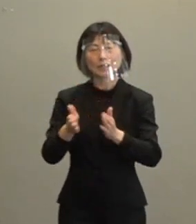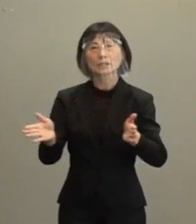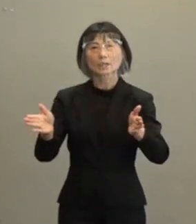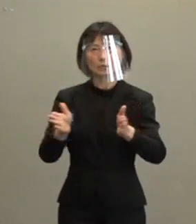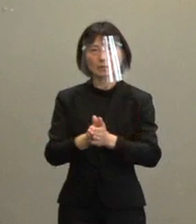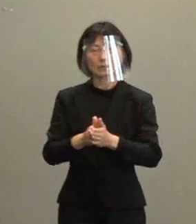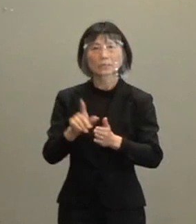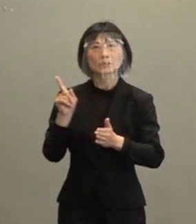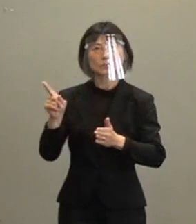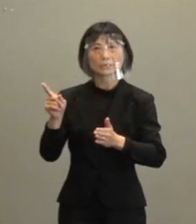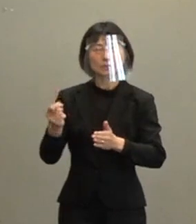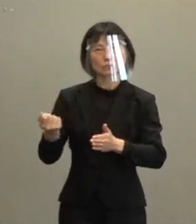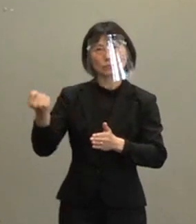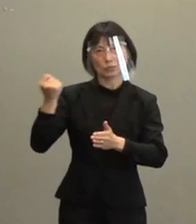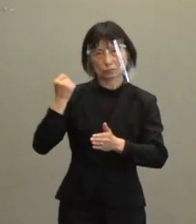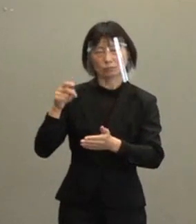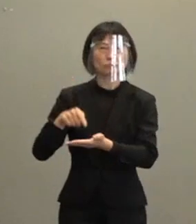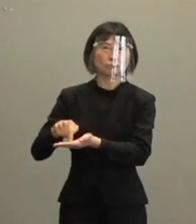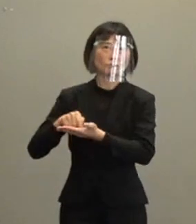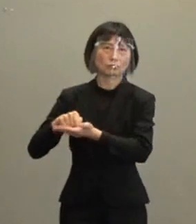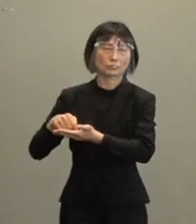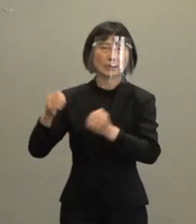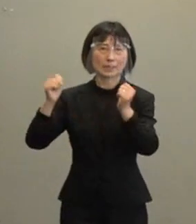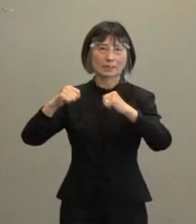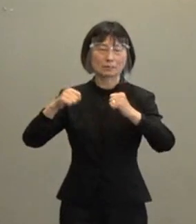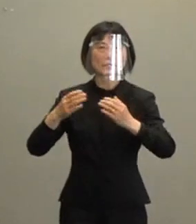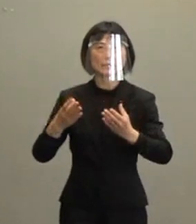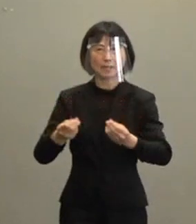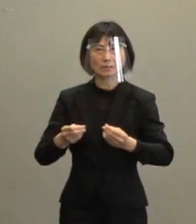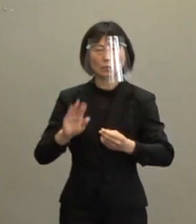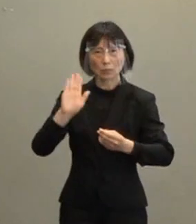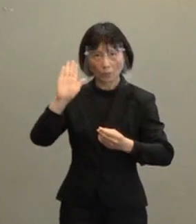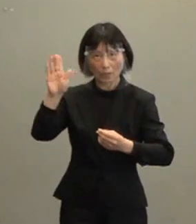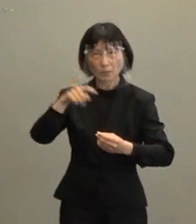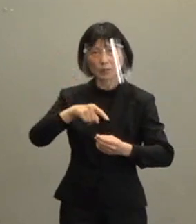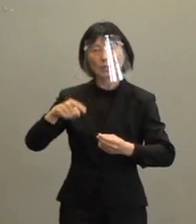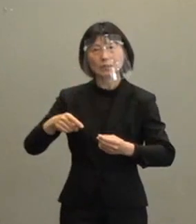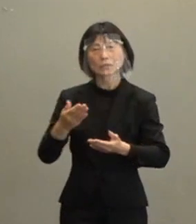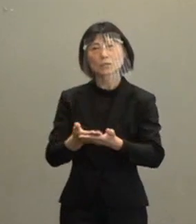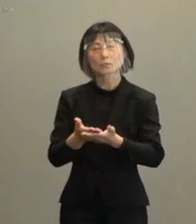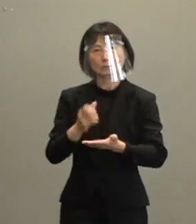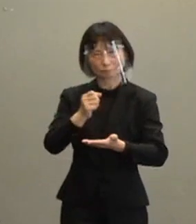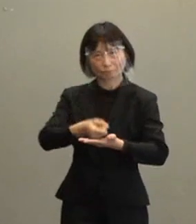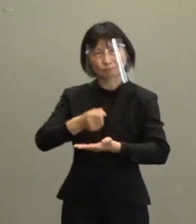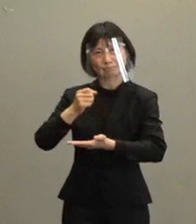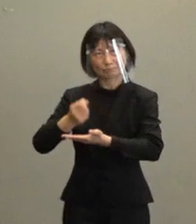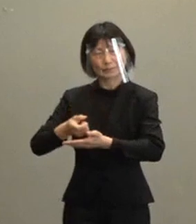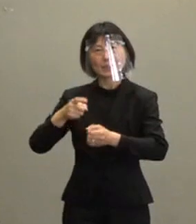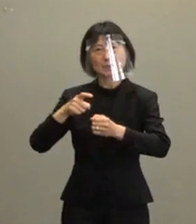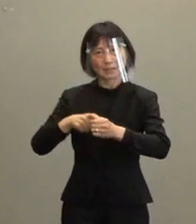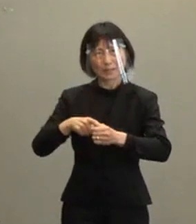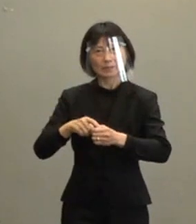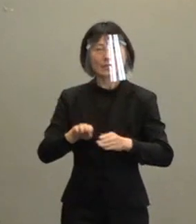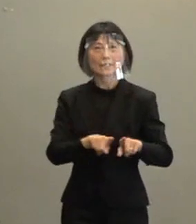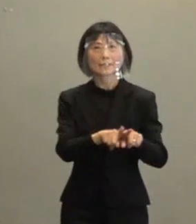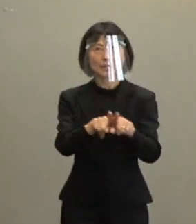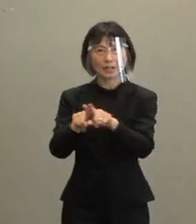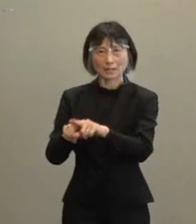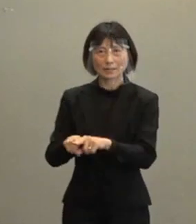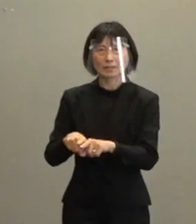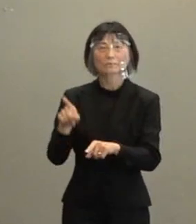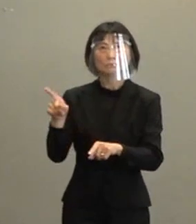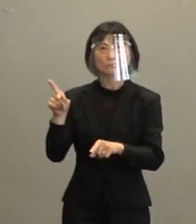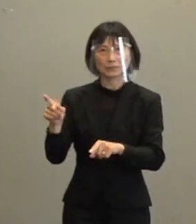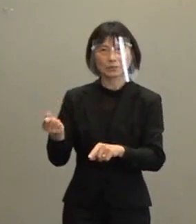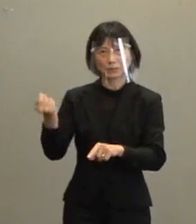国に強く働きかけていくことを確認をいたしました。今後はそれぞれの要望が実現されるよう、1都9県が連携をして国に強